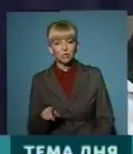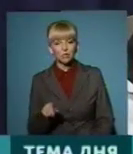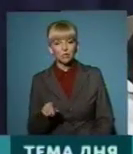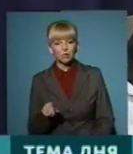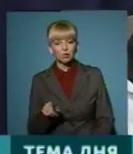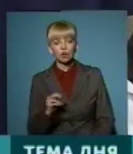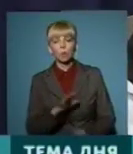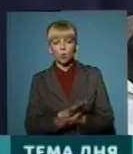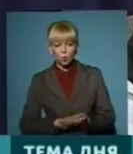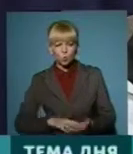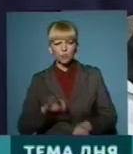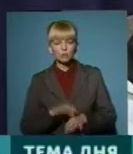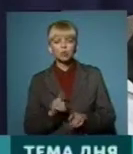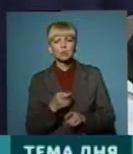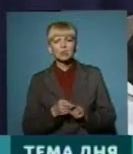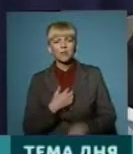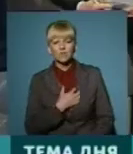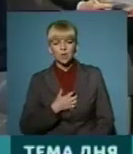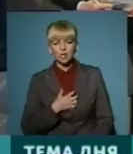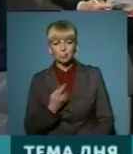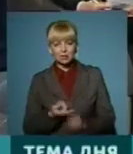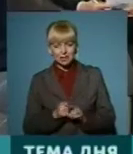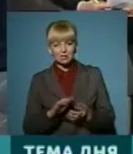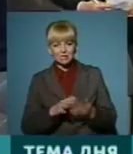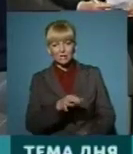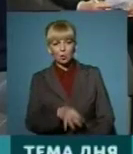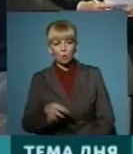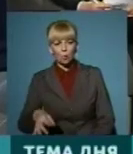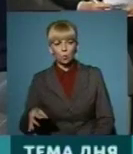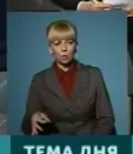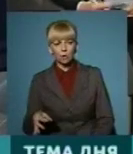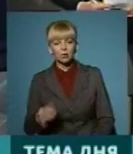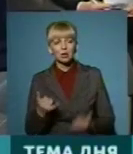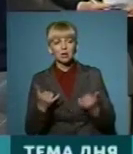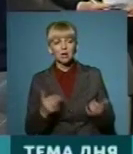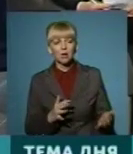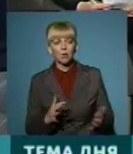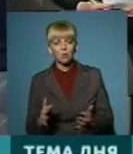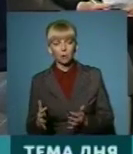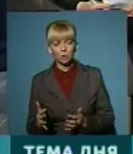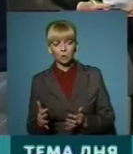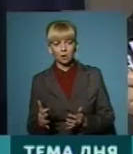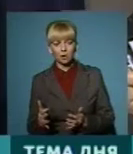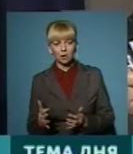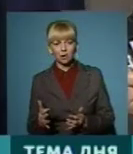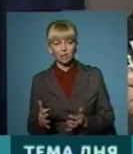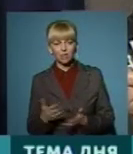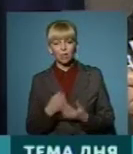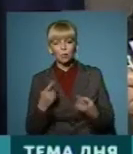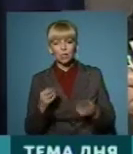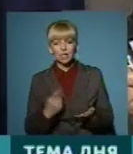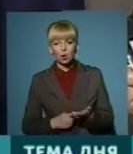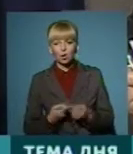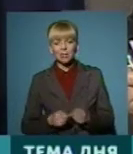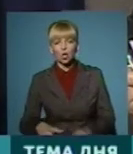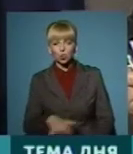продовжують хворіти. Чому це важливо для цих населених пунктів? На сьогоднішній момент ми абсолютно, нам ні другого не доказали.